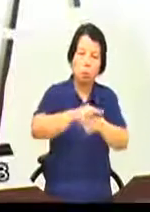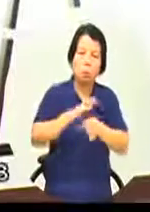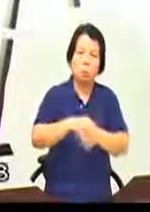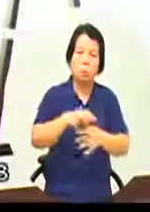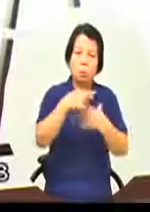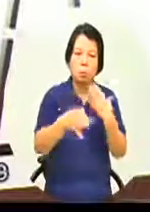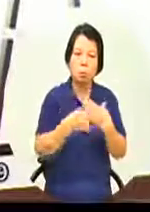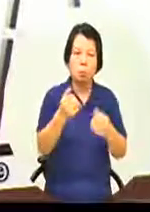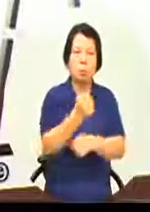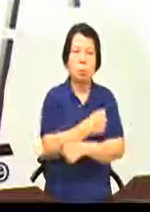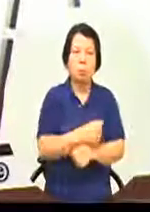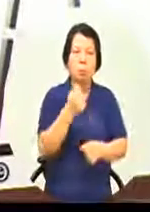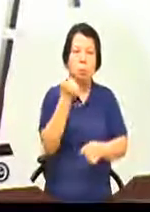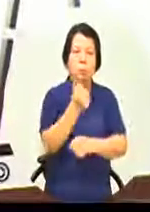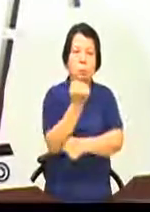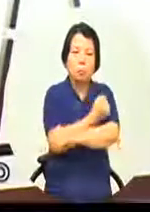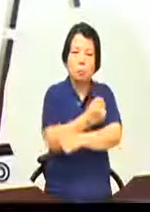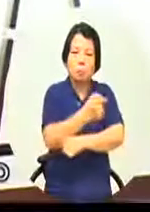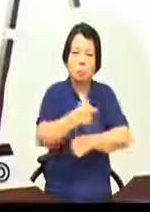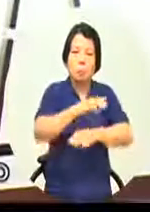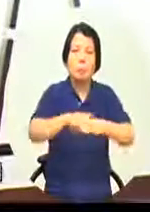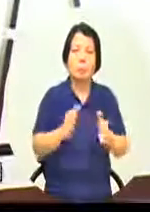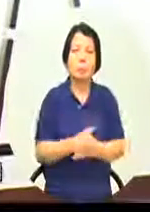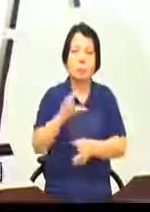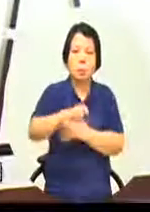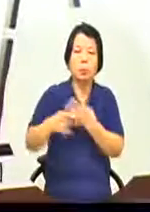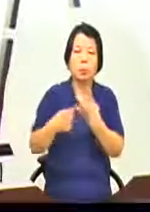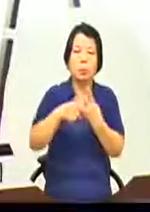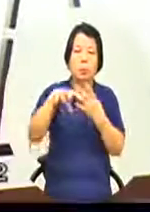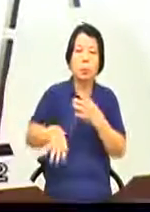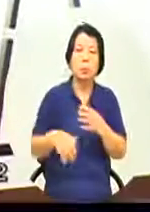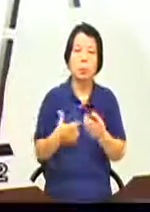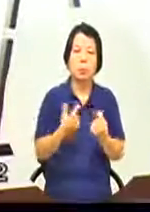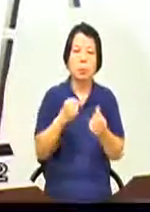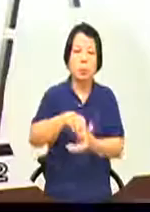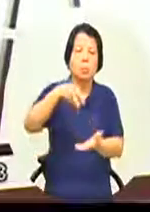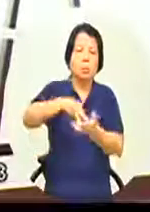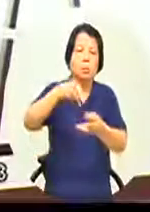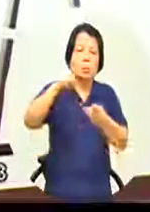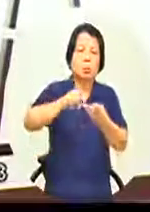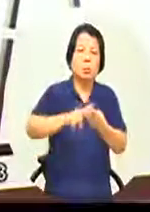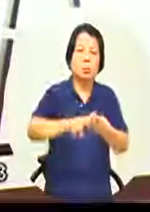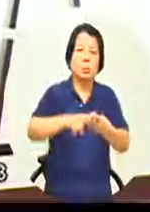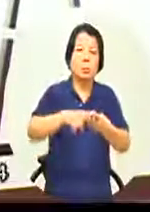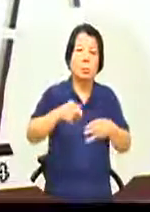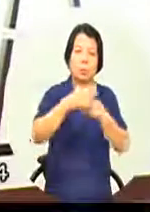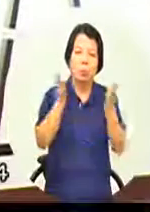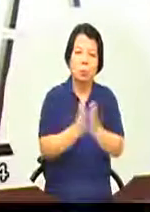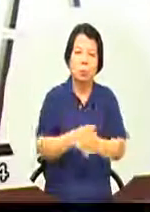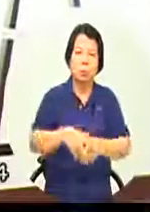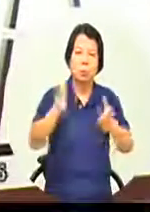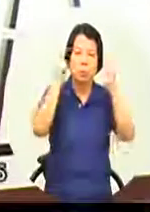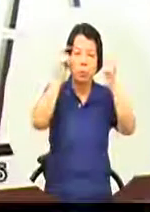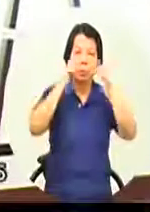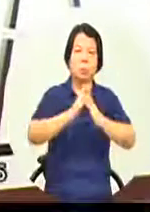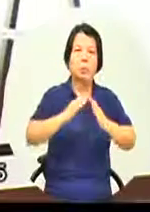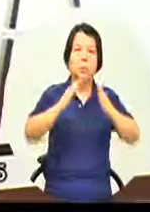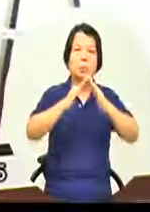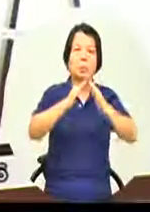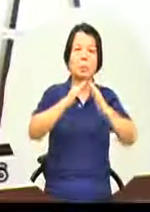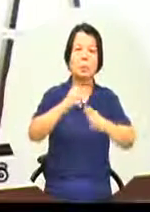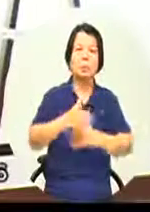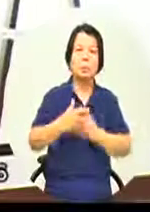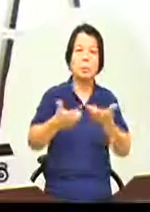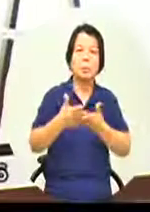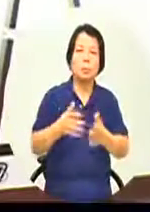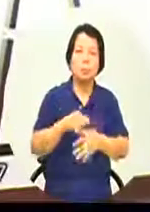是非常辛苦，所以我说你们这个农业部门吼，你们叫做卤煮，在这个整个市政府的应变跟灾